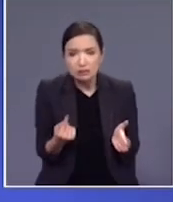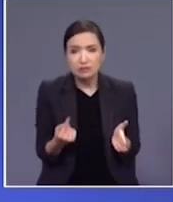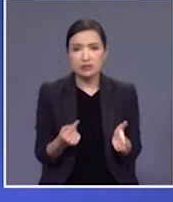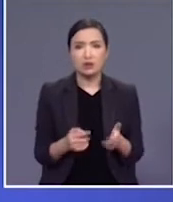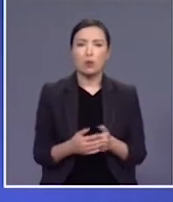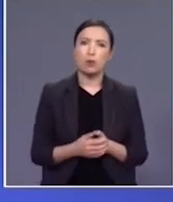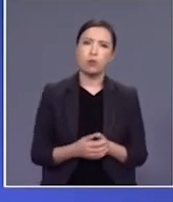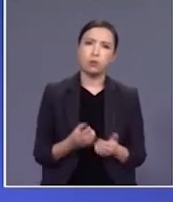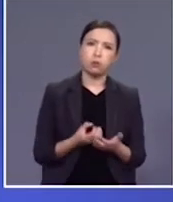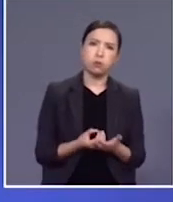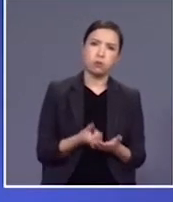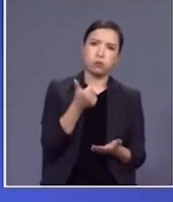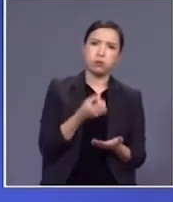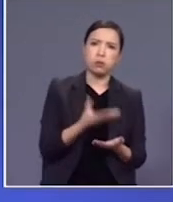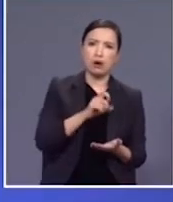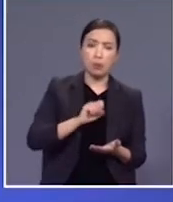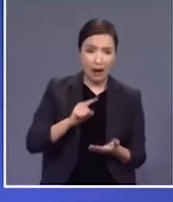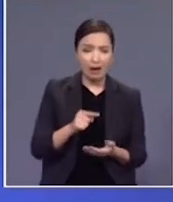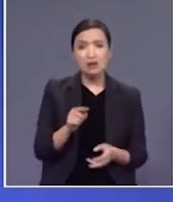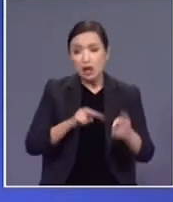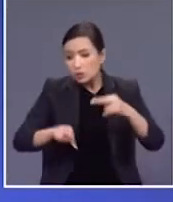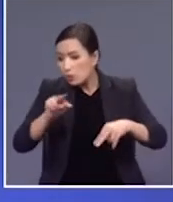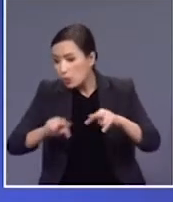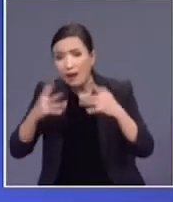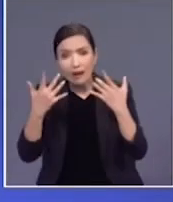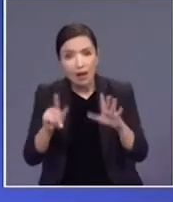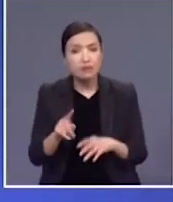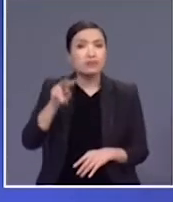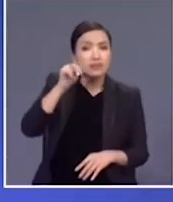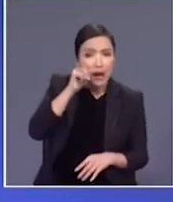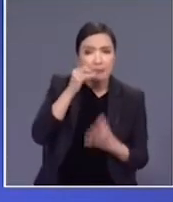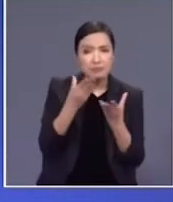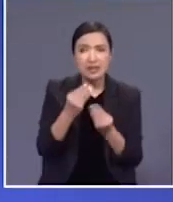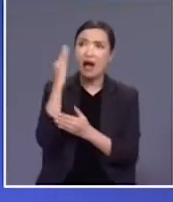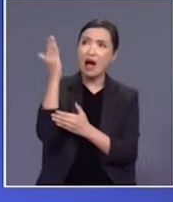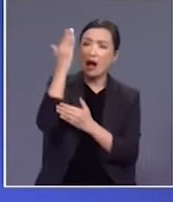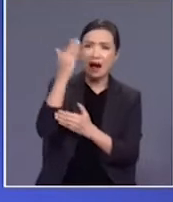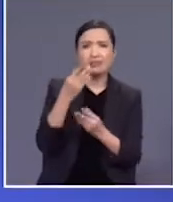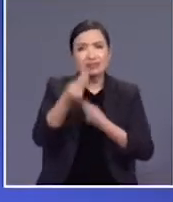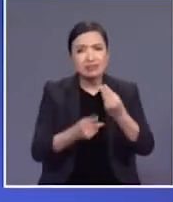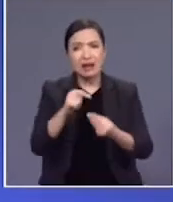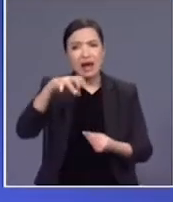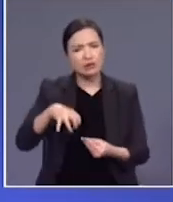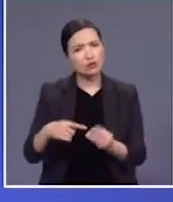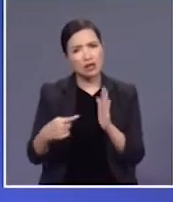ากว่ากันมากมายเมื่อใช้ AgriMap สำรวจแล้วจะพบว่าทั้งน้ำดินอากาศรวมทั้งตลาดก็ไม่เหมาะที่จะไปปลูกพืชอย่างอื่น